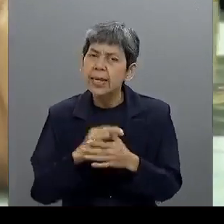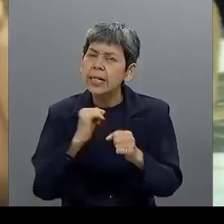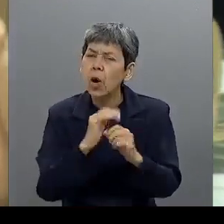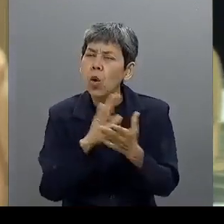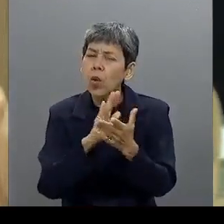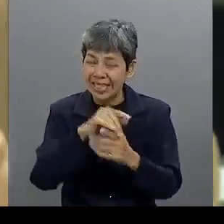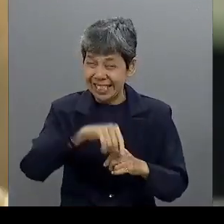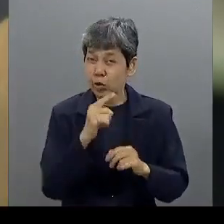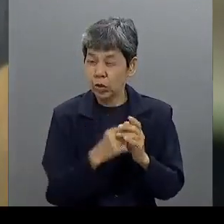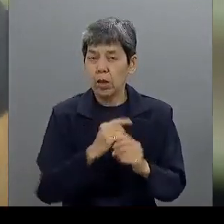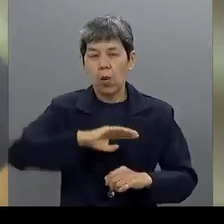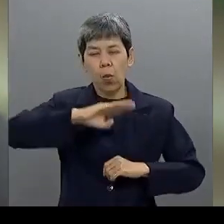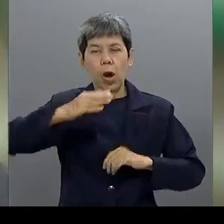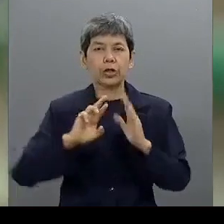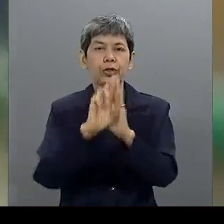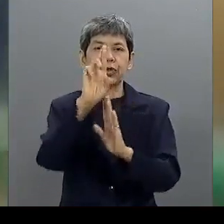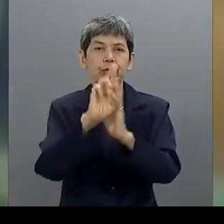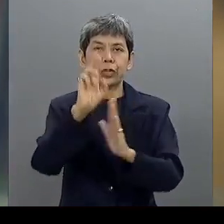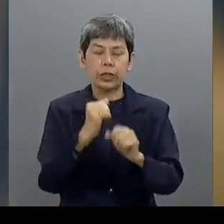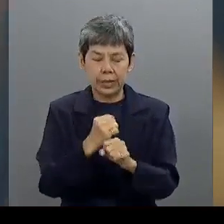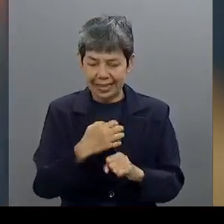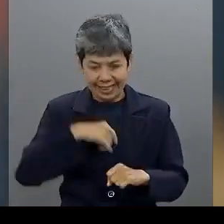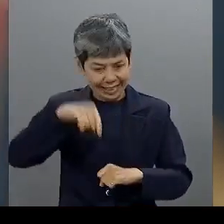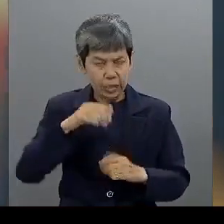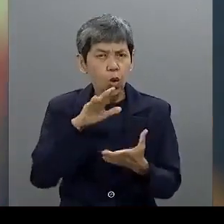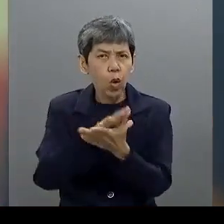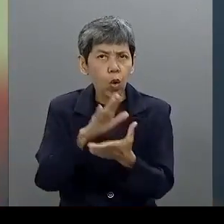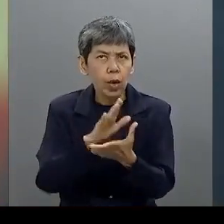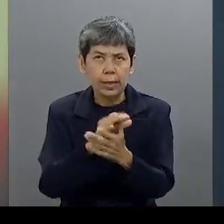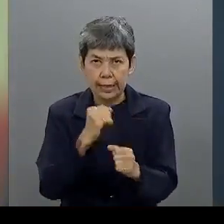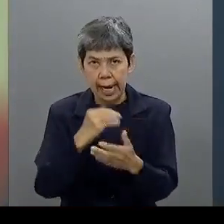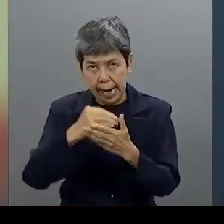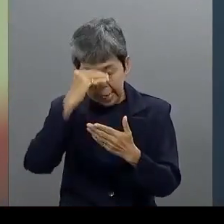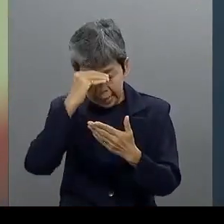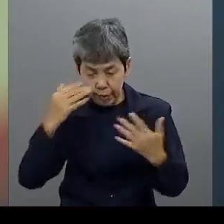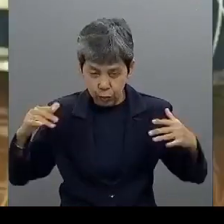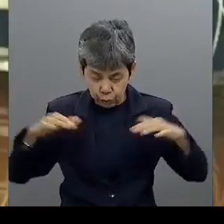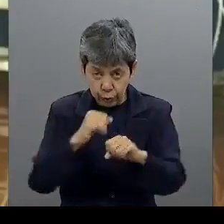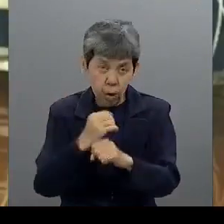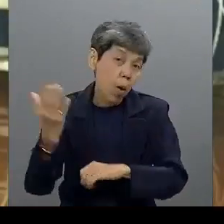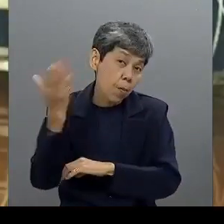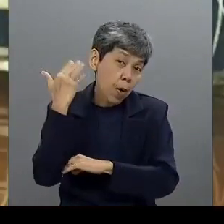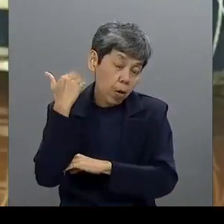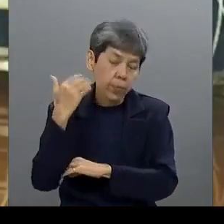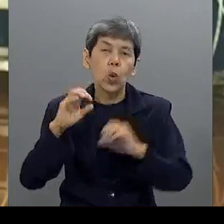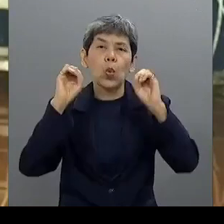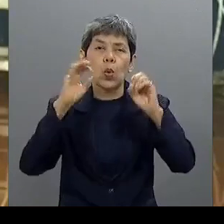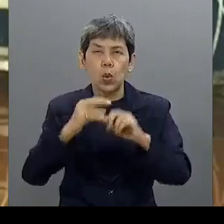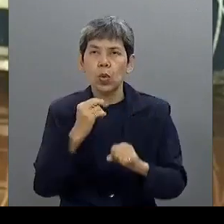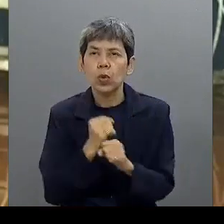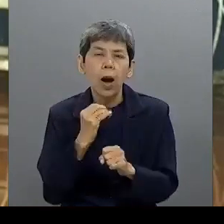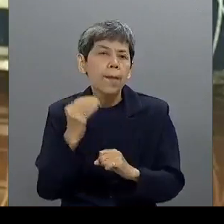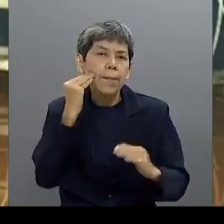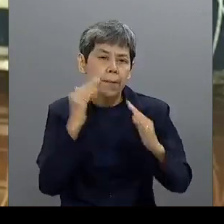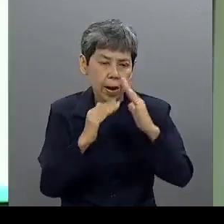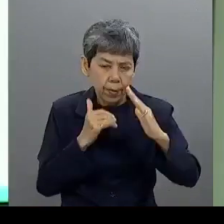ของจังหวัดเชียงรายที่เลือกที่ใช้โรงเรียนเป็นพื้นที่การเรียนรู้หลังจากที่ก่อนหน้านี้นะครับครูสำรวจตามบ้านของนักเรียนพบว่า